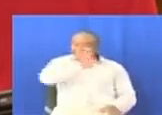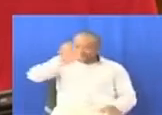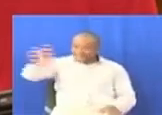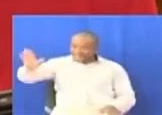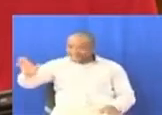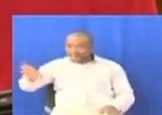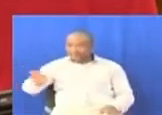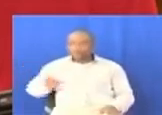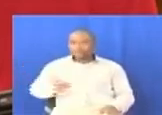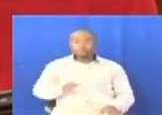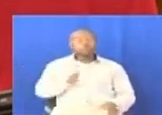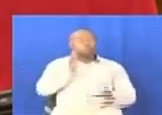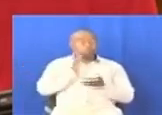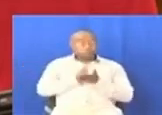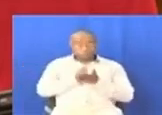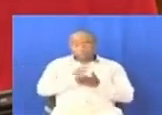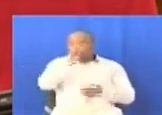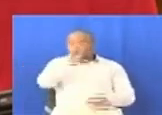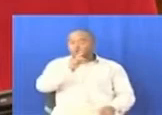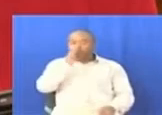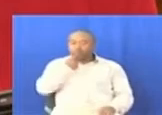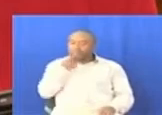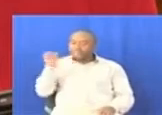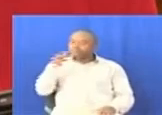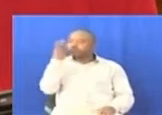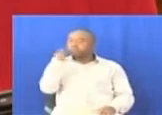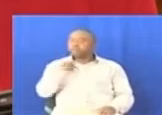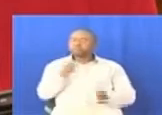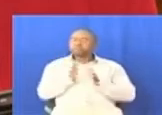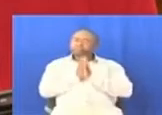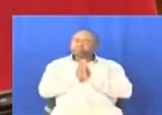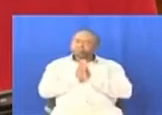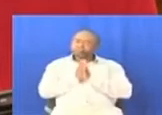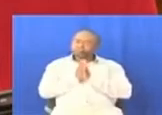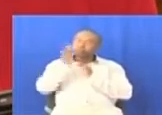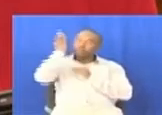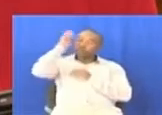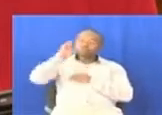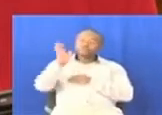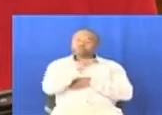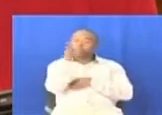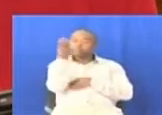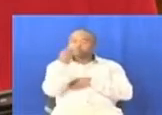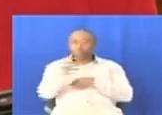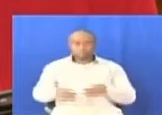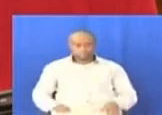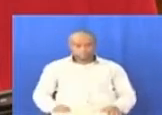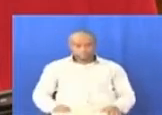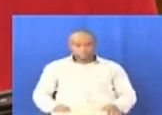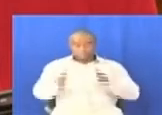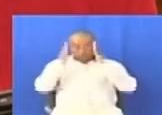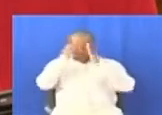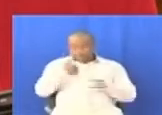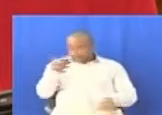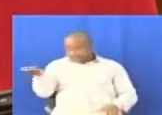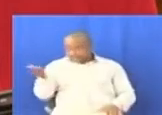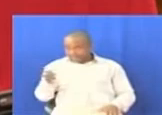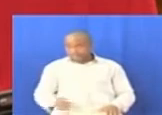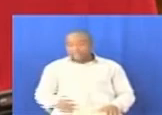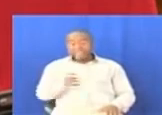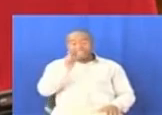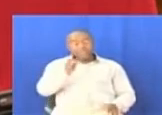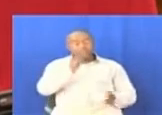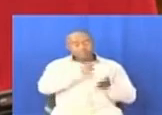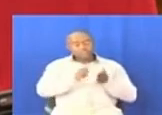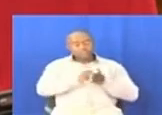mmoja alivyo, watu waliweza kufunga na kuomba Mwenyezi Mungu. Mheshimiwa Spika, kuna maandiko